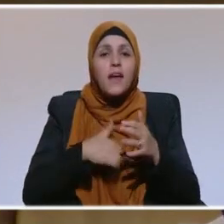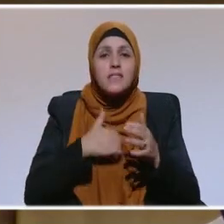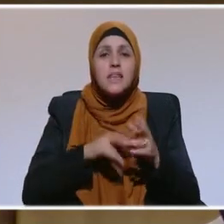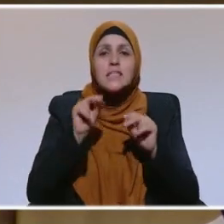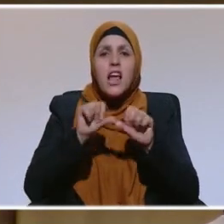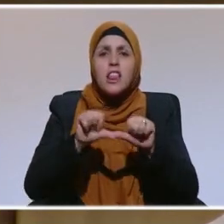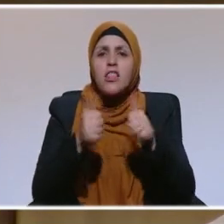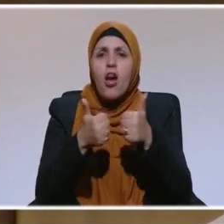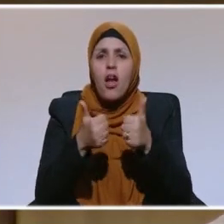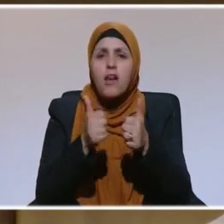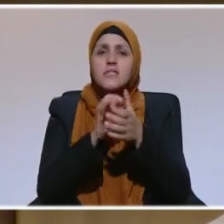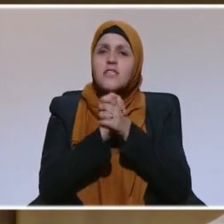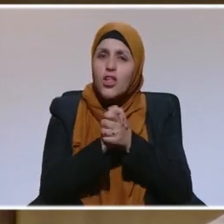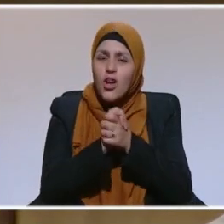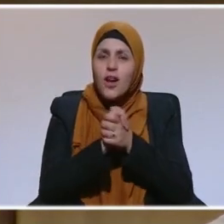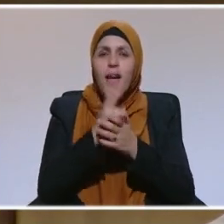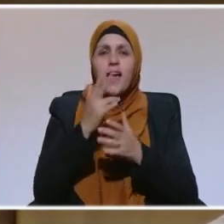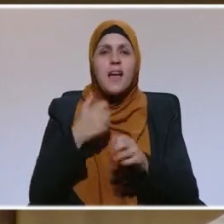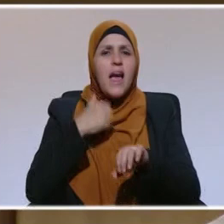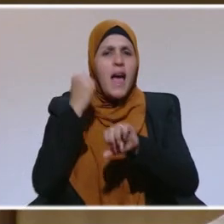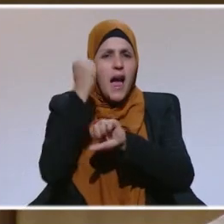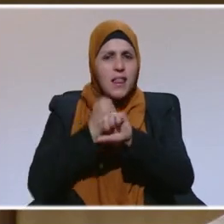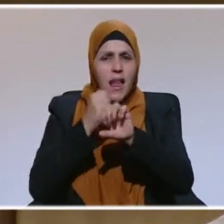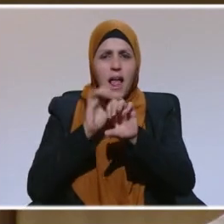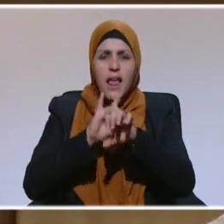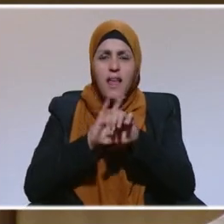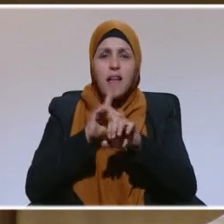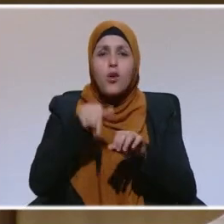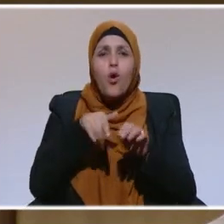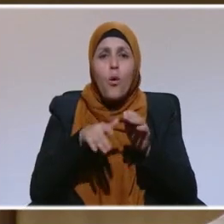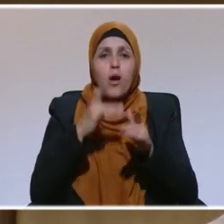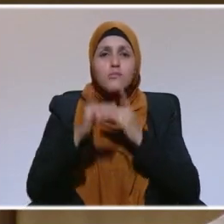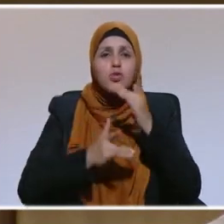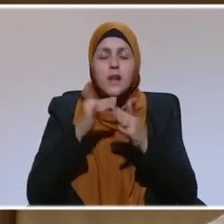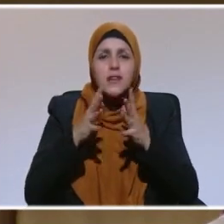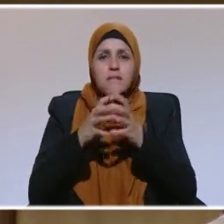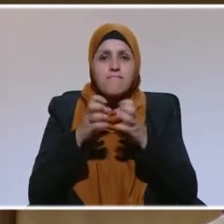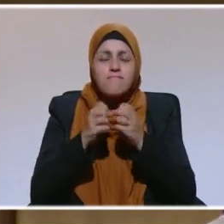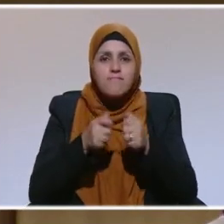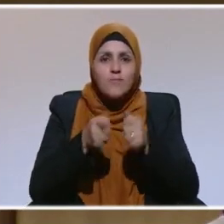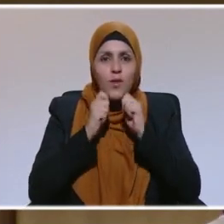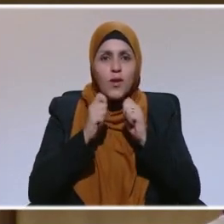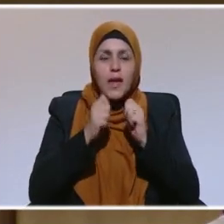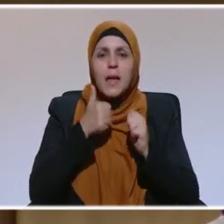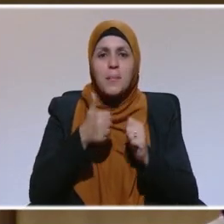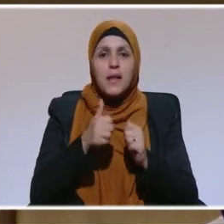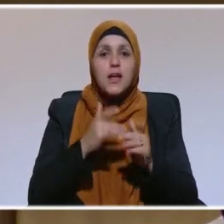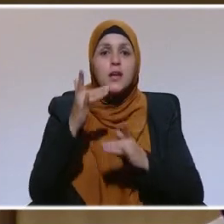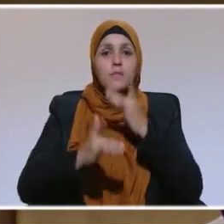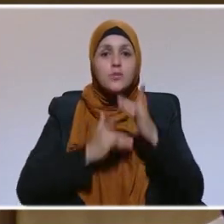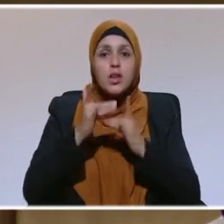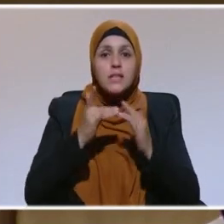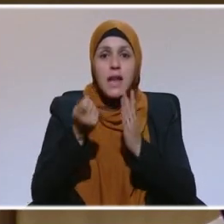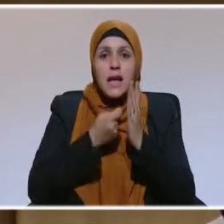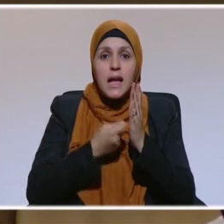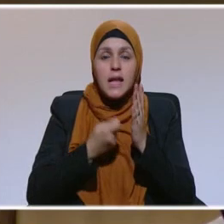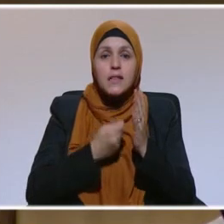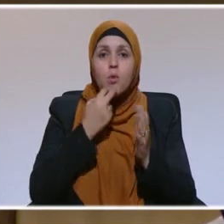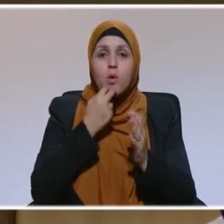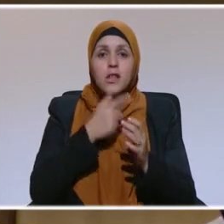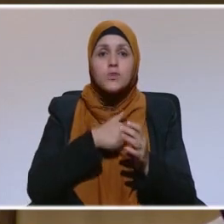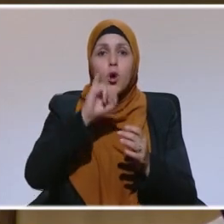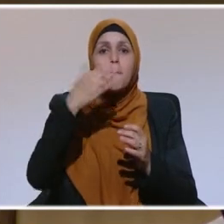الطلاق والصداقة والخيانة في إطار درامي مشوق وجذاب. مسلسل كتبه ببراعة